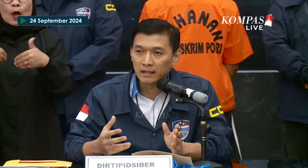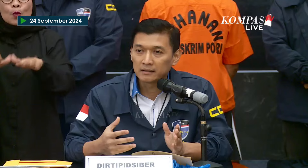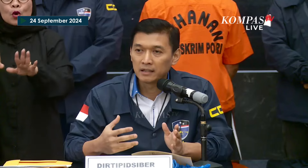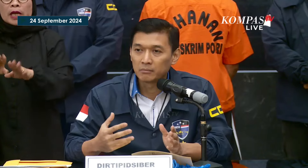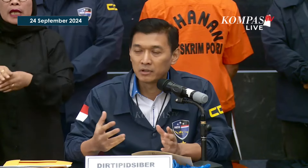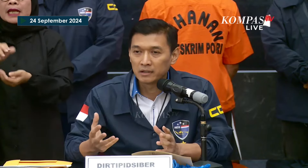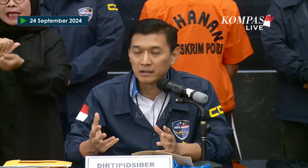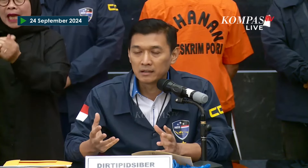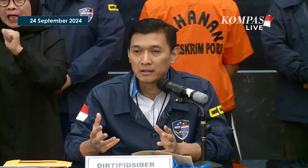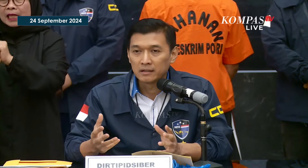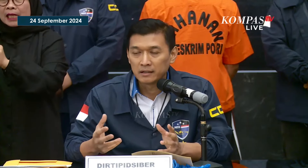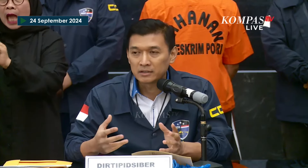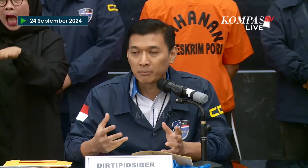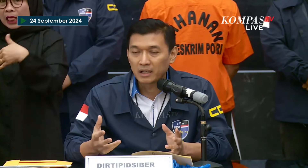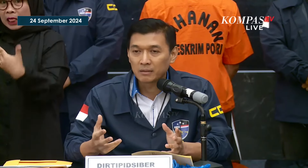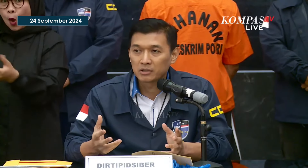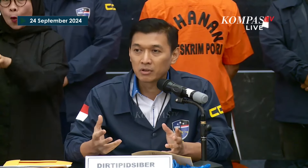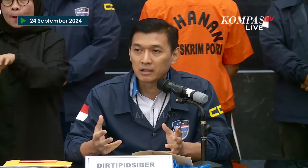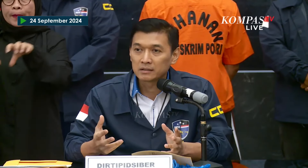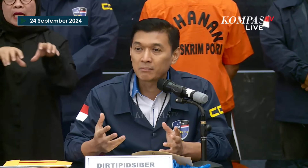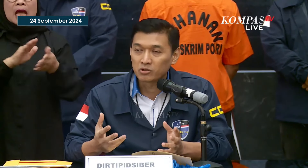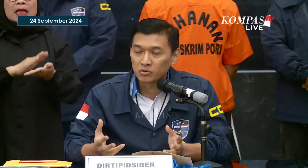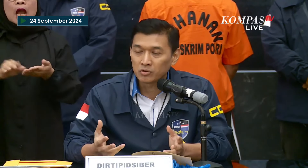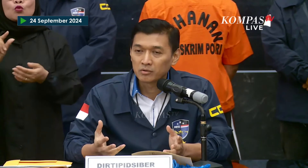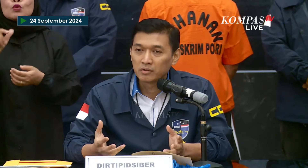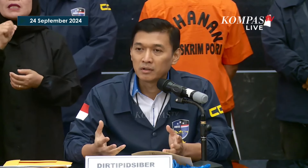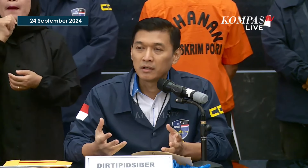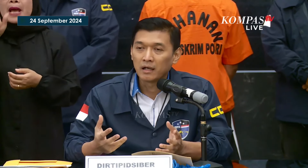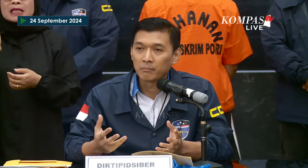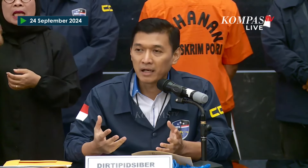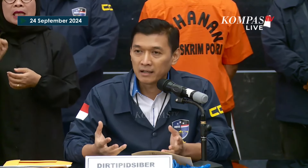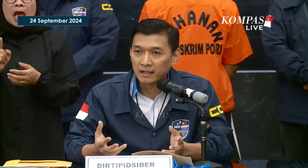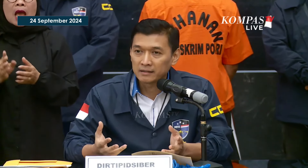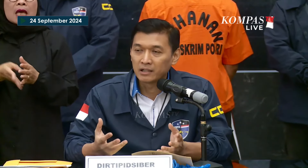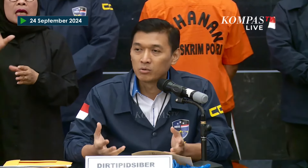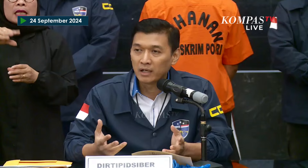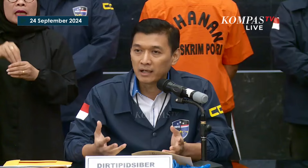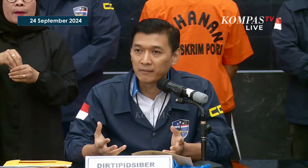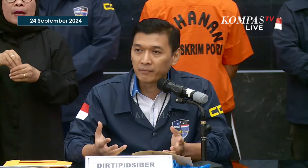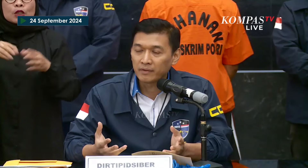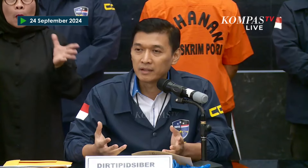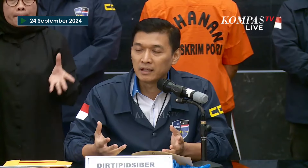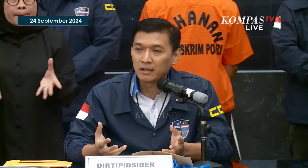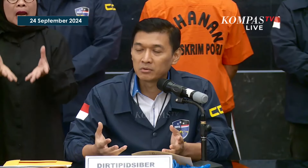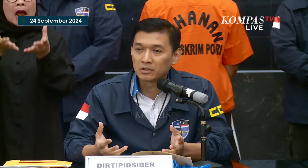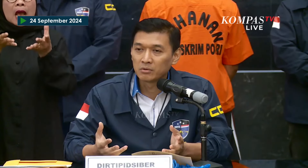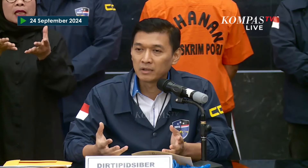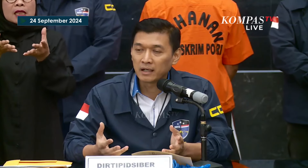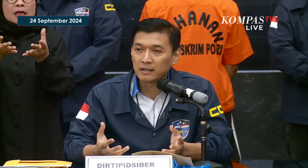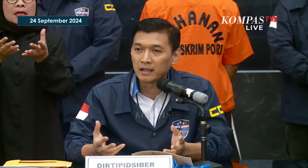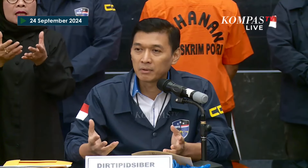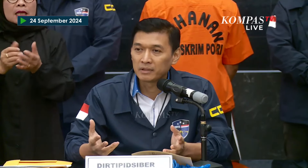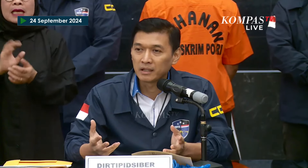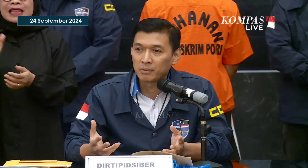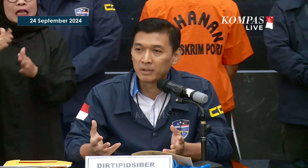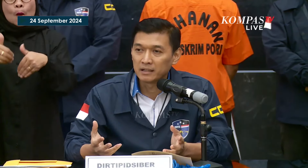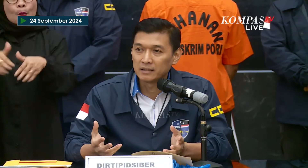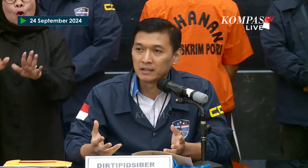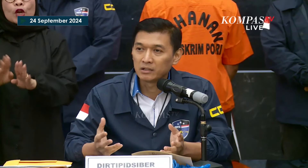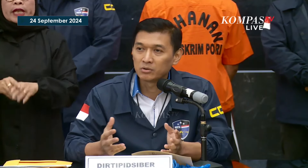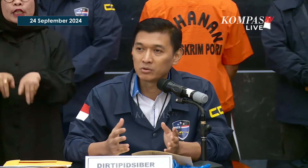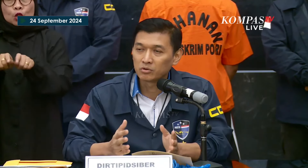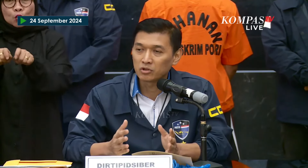dipindah tangankan, tidak boleh disampaikan kepada seorang, termasuk ya, perangkat yang digunakan tidak untuk digunakan dalam